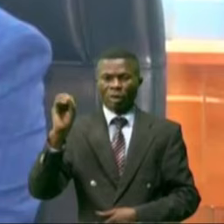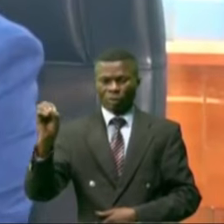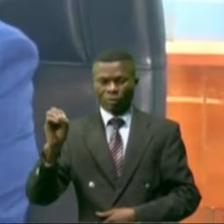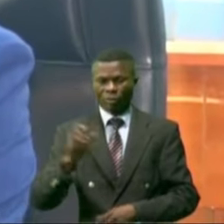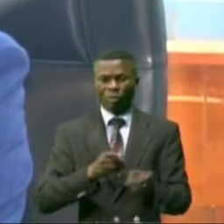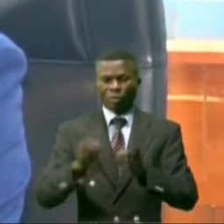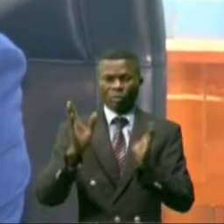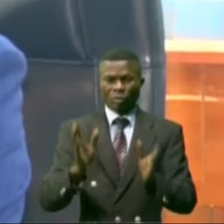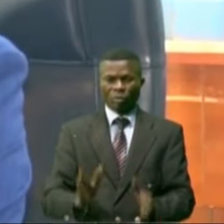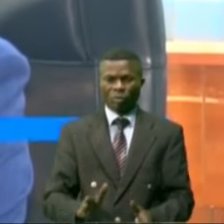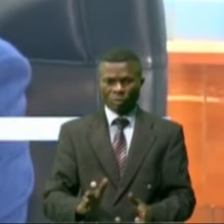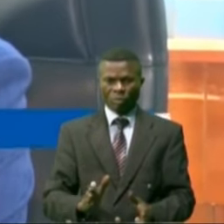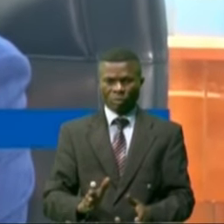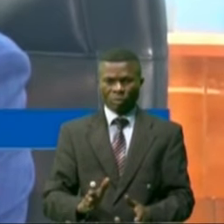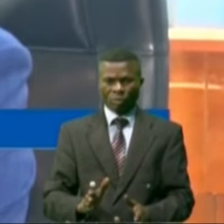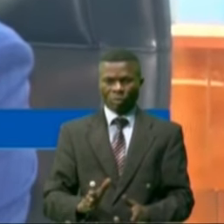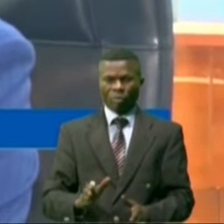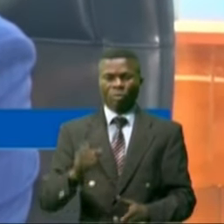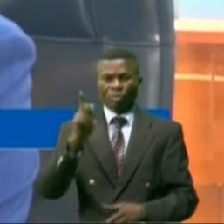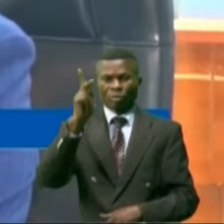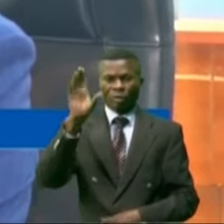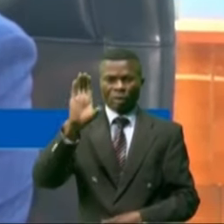L'actualisation et le rééchelonnement du CPP